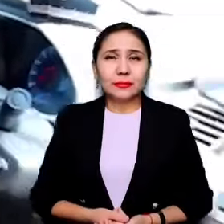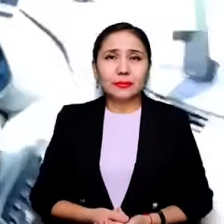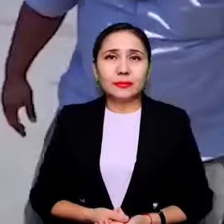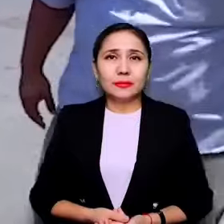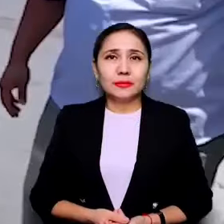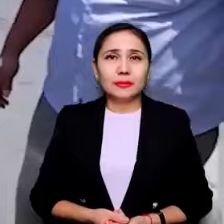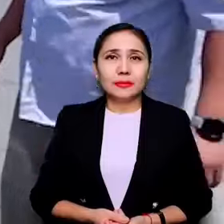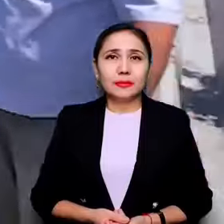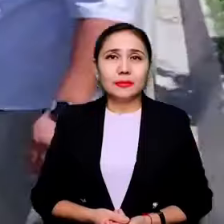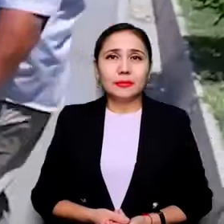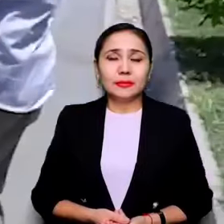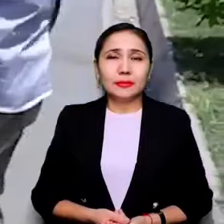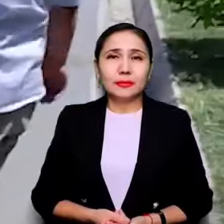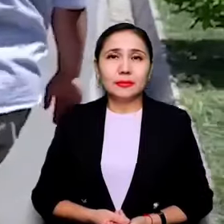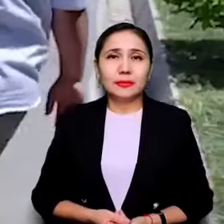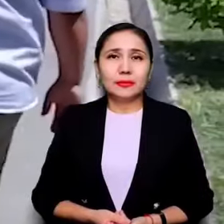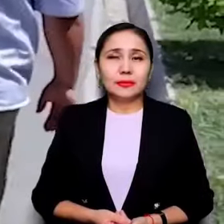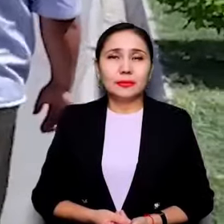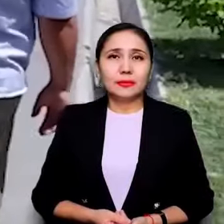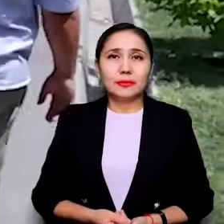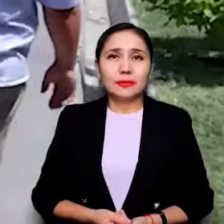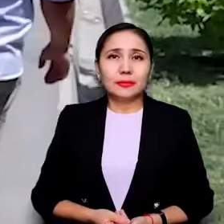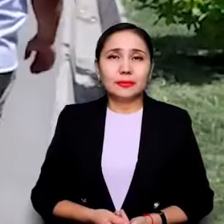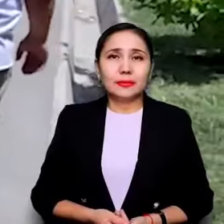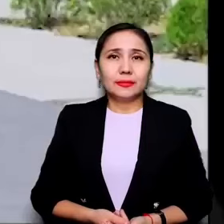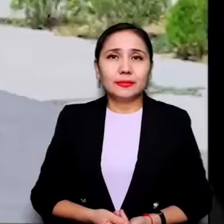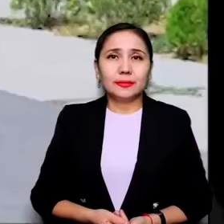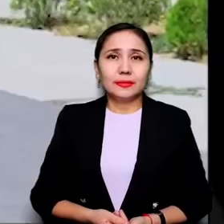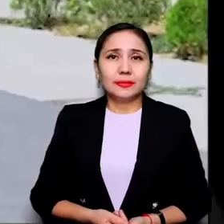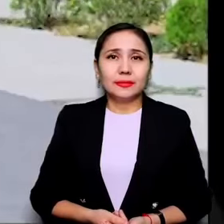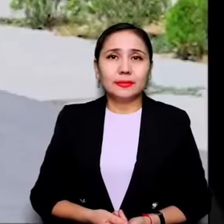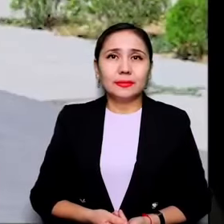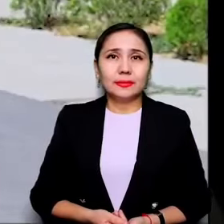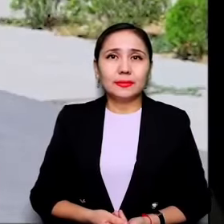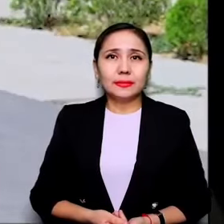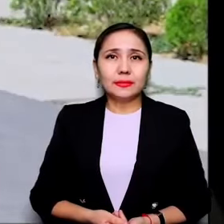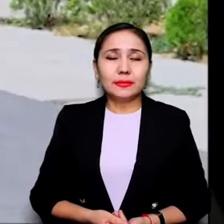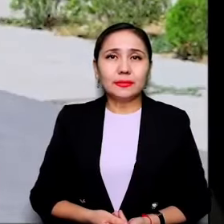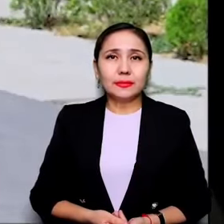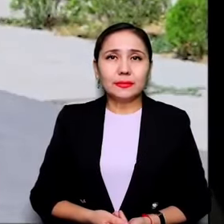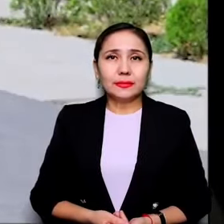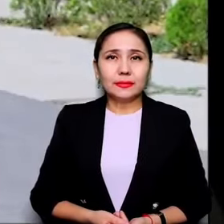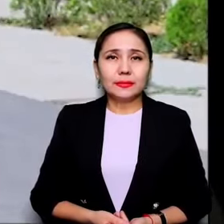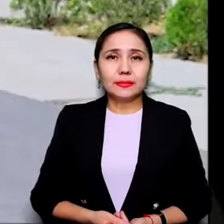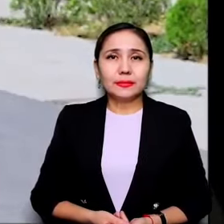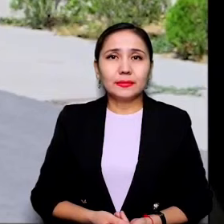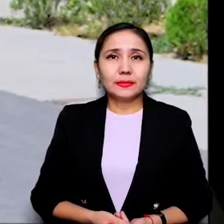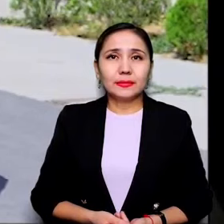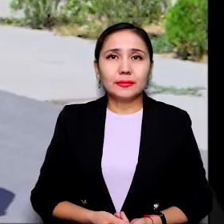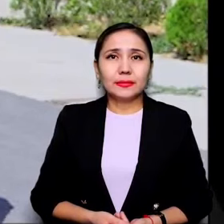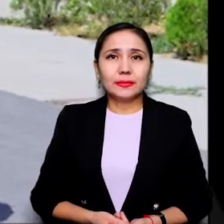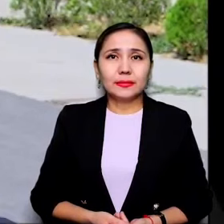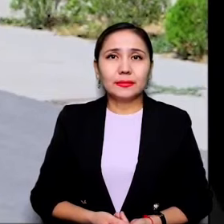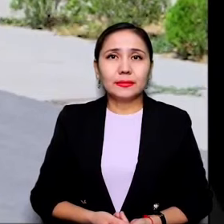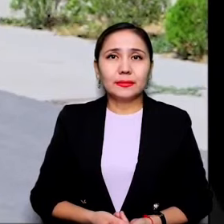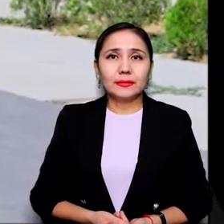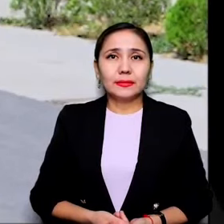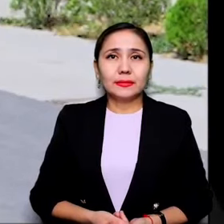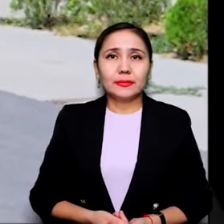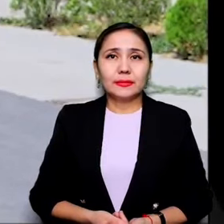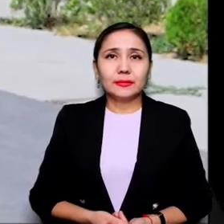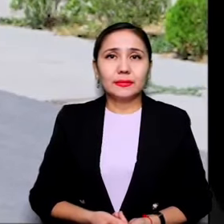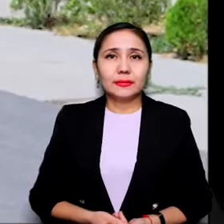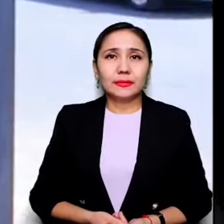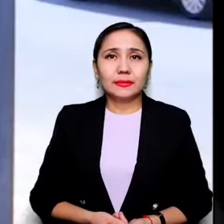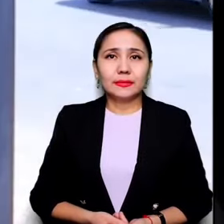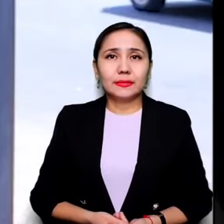tushunmay qo'lini siltab, hafsalasi pul bo'lib ketdi. Erkak ko'p qavatli uylar joylashgan ko'chani kesib o'tib, avtobus bekatiga